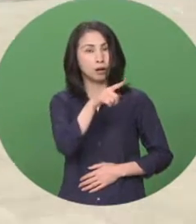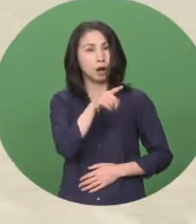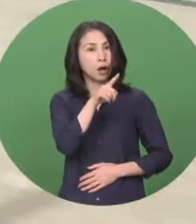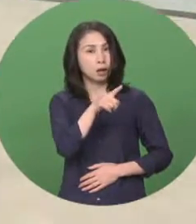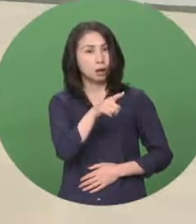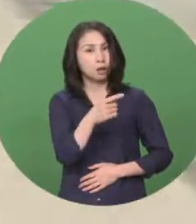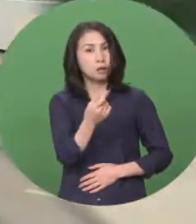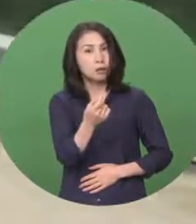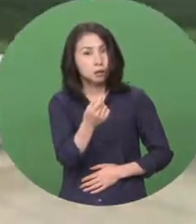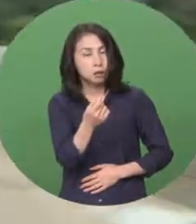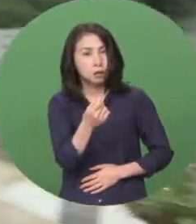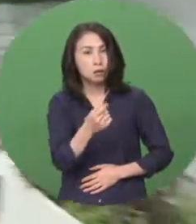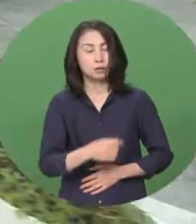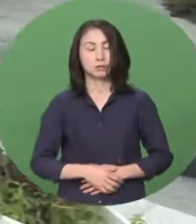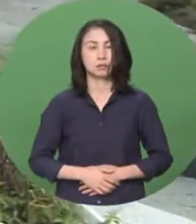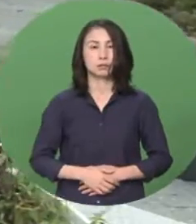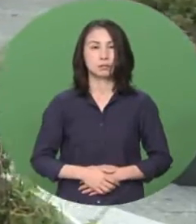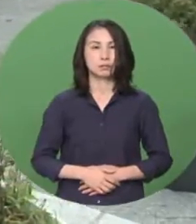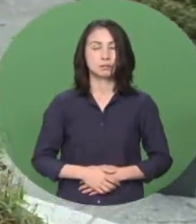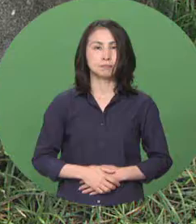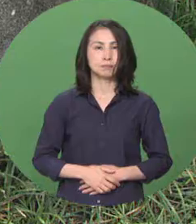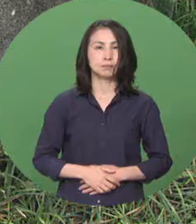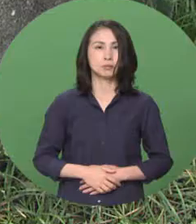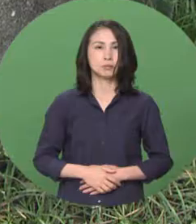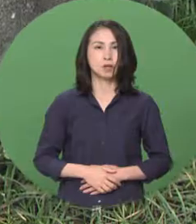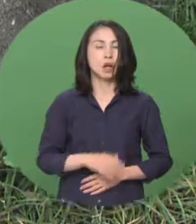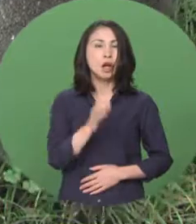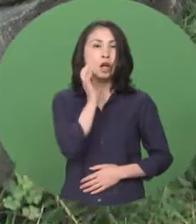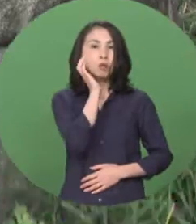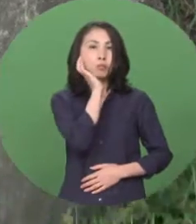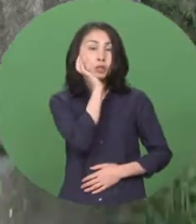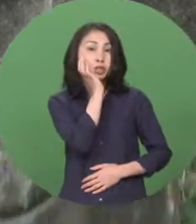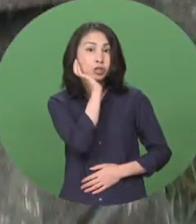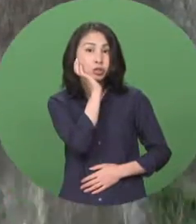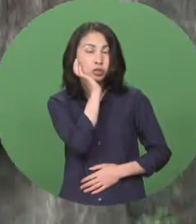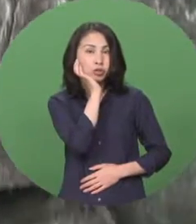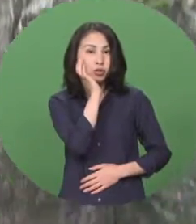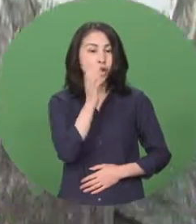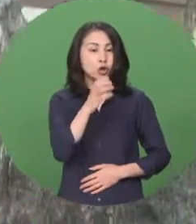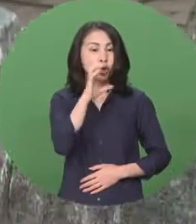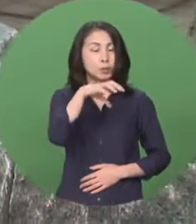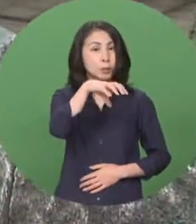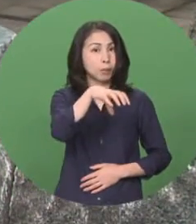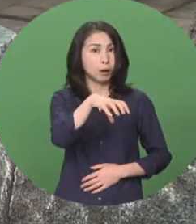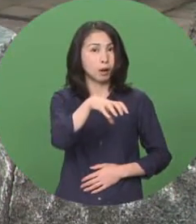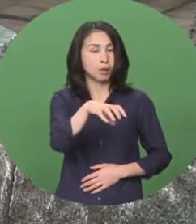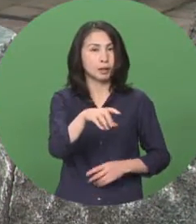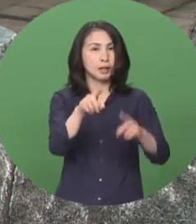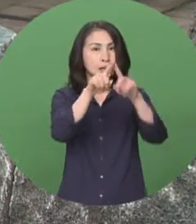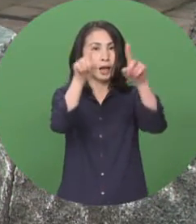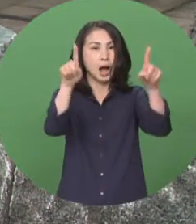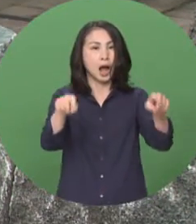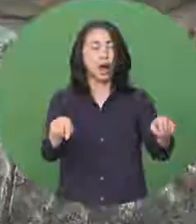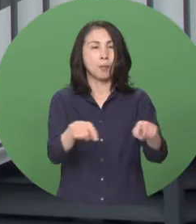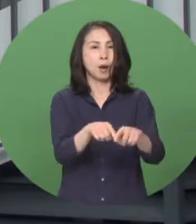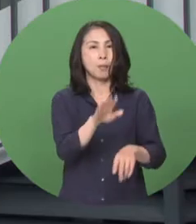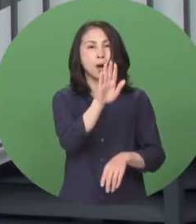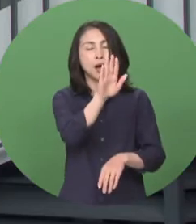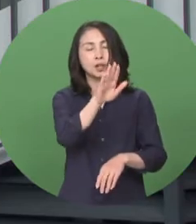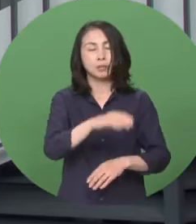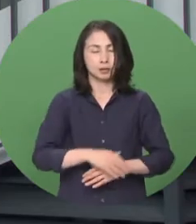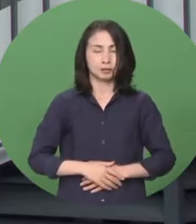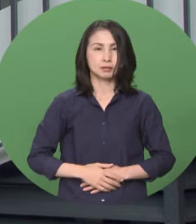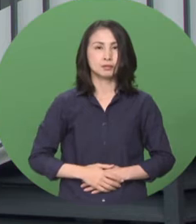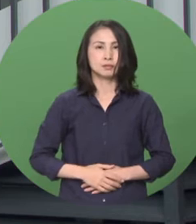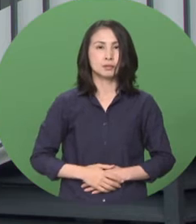あれちゃいます？ほらほらほら、水飲み場に給水スポット看板も出てますよ。ほら